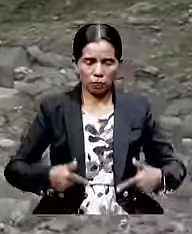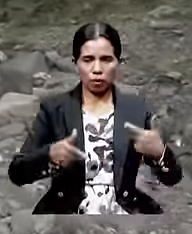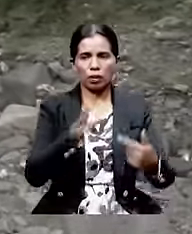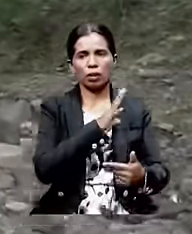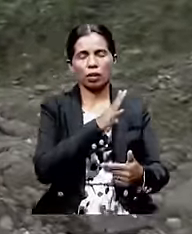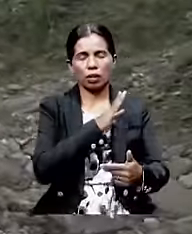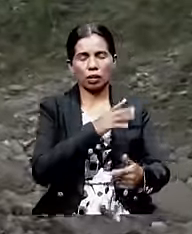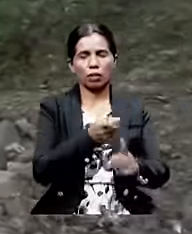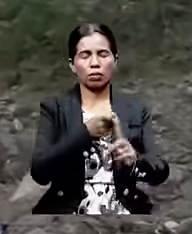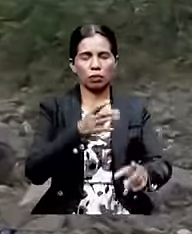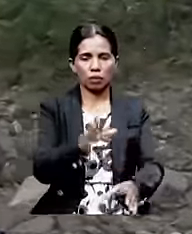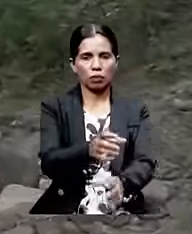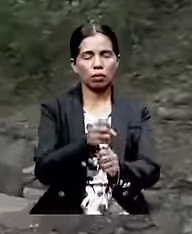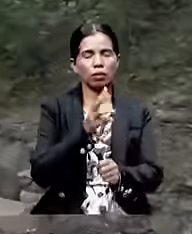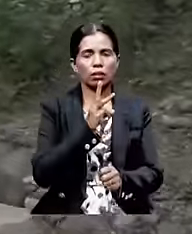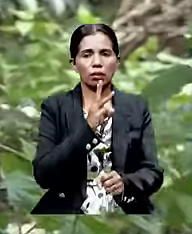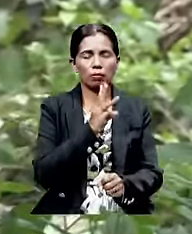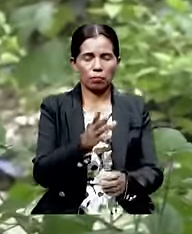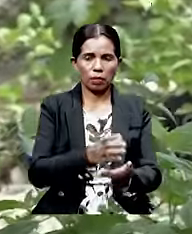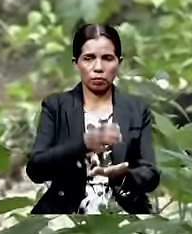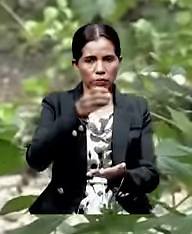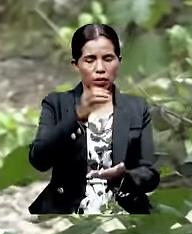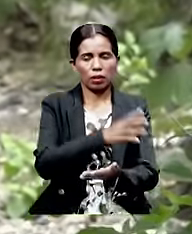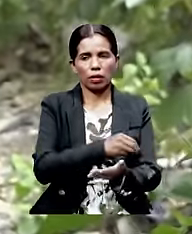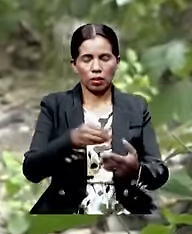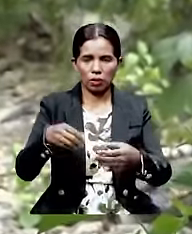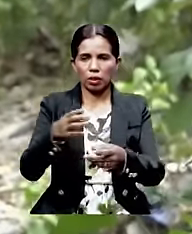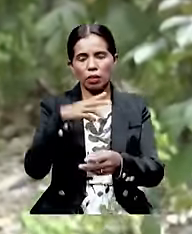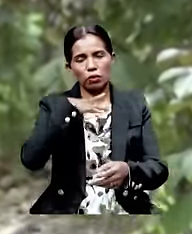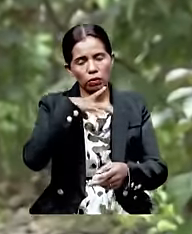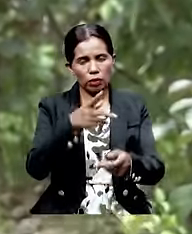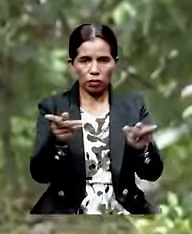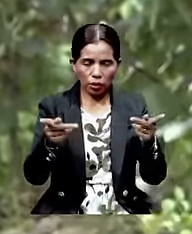usi hililata no akomamu, iha lisu fatin sira.